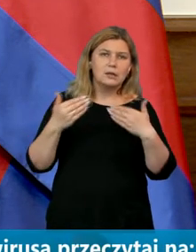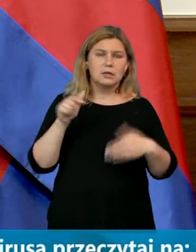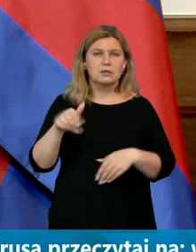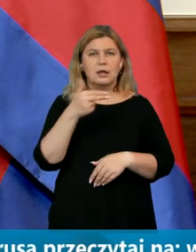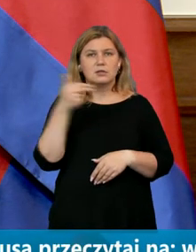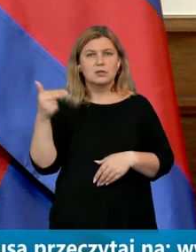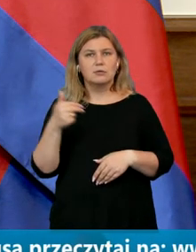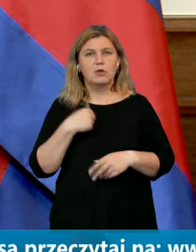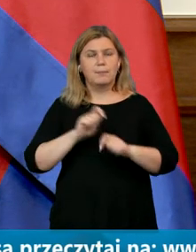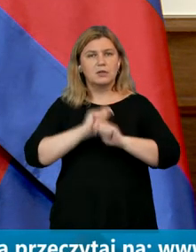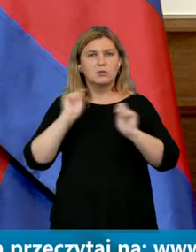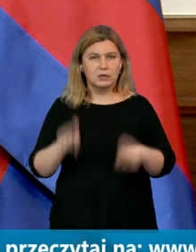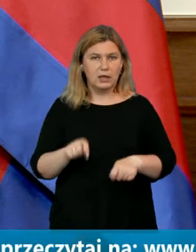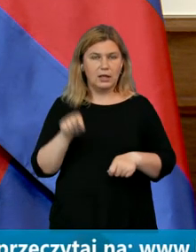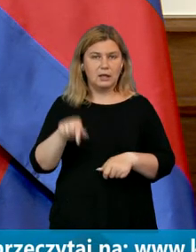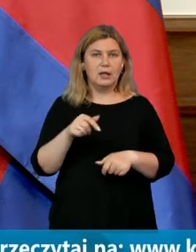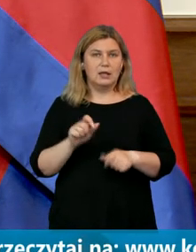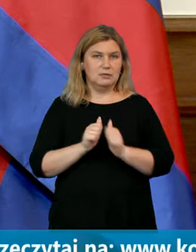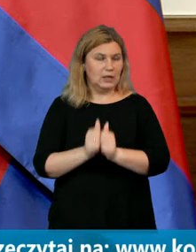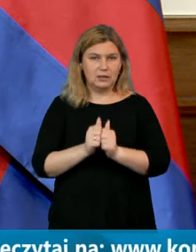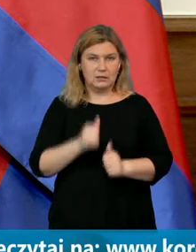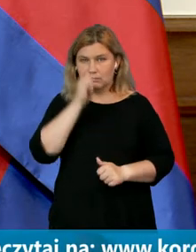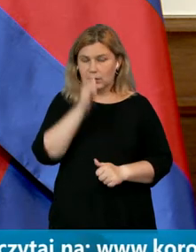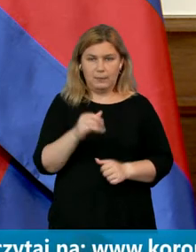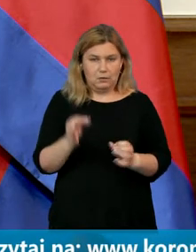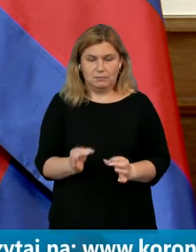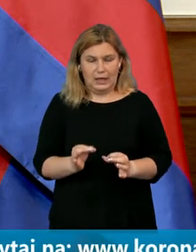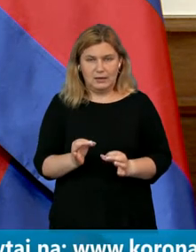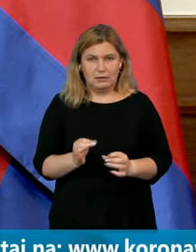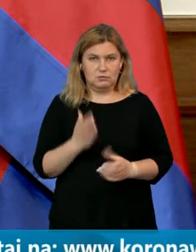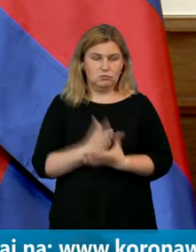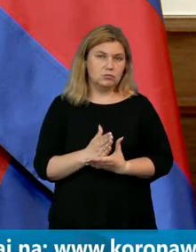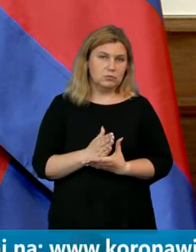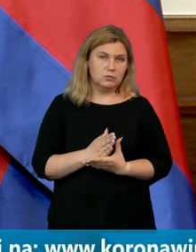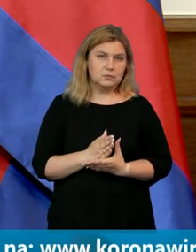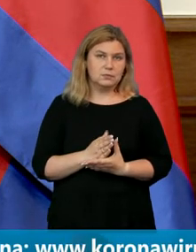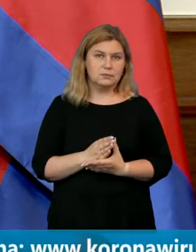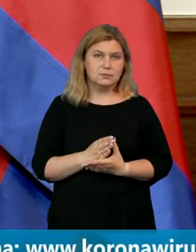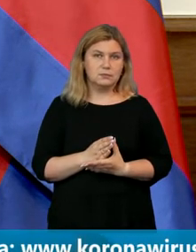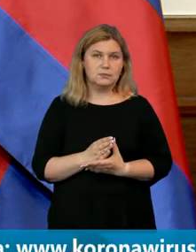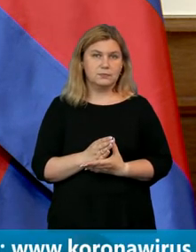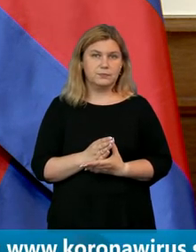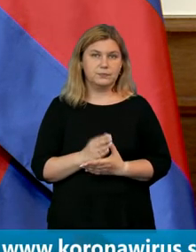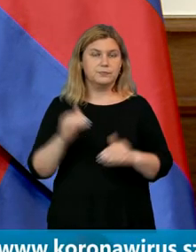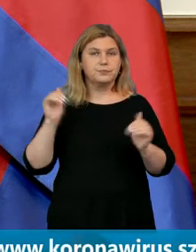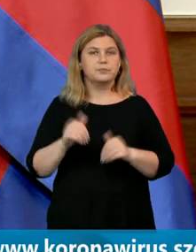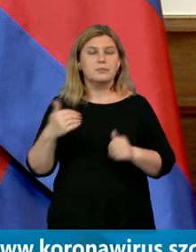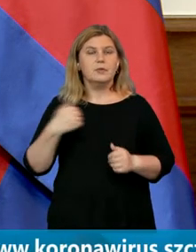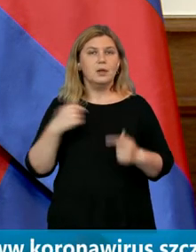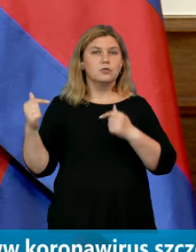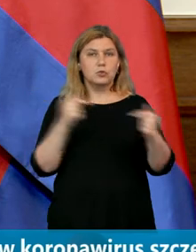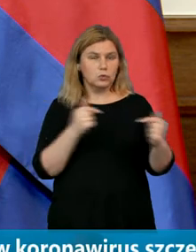tego, żebyśmy zrezygnowali z tego zadania, no na dzisiaj nie mogą być prowadzone. I można było o tym